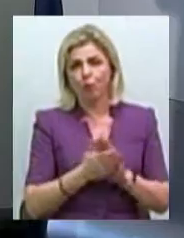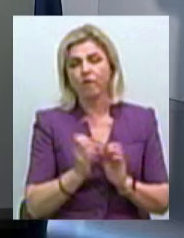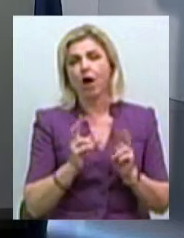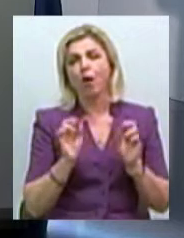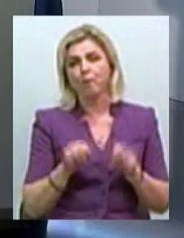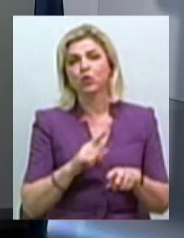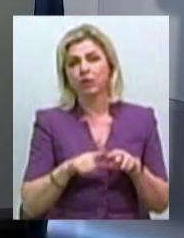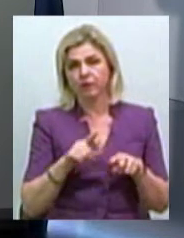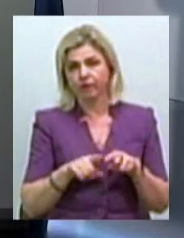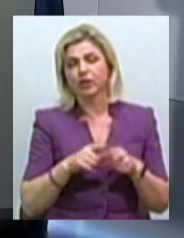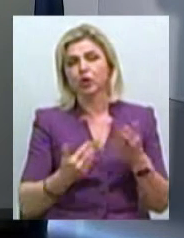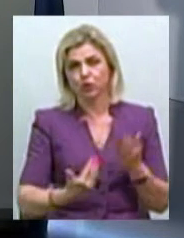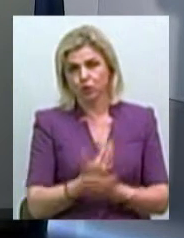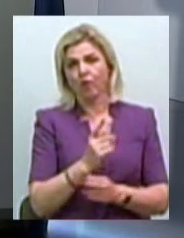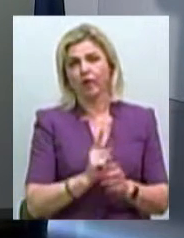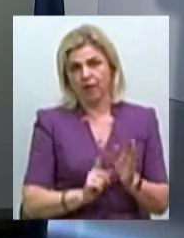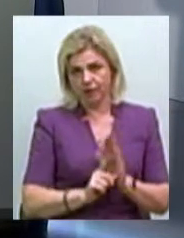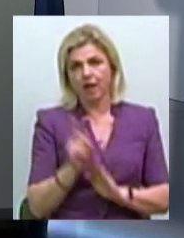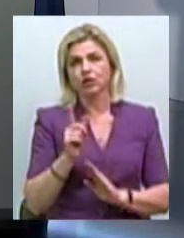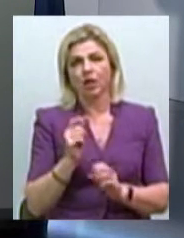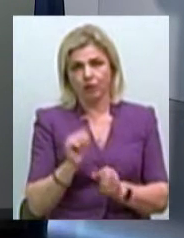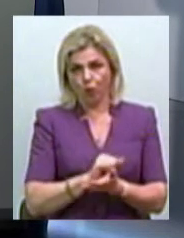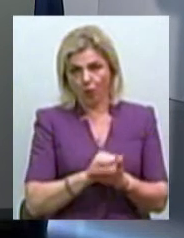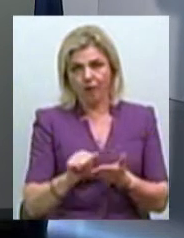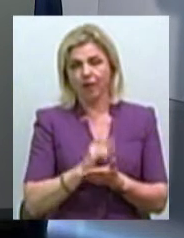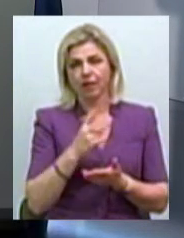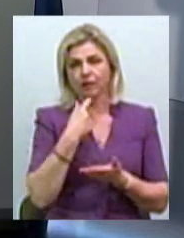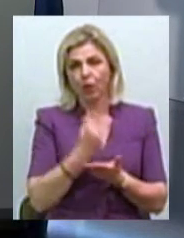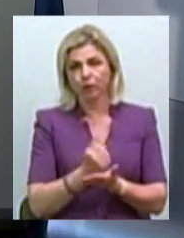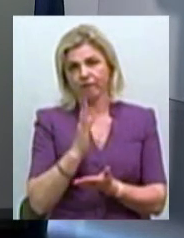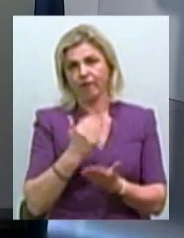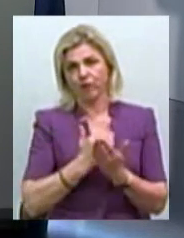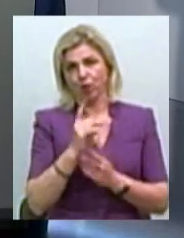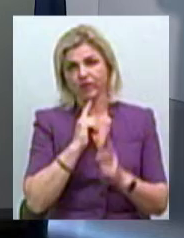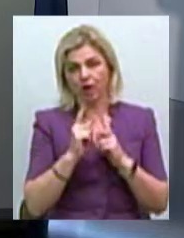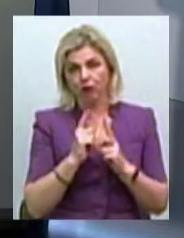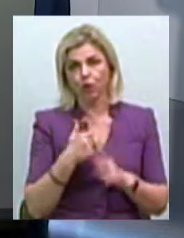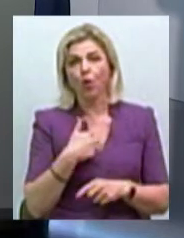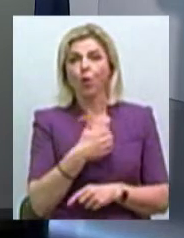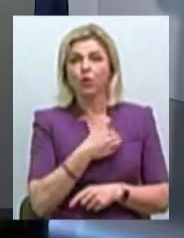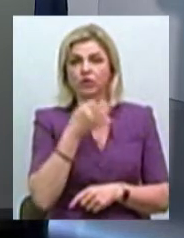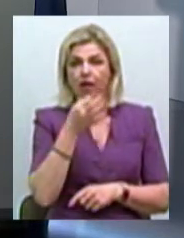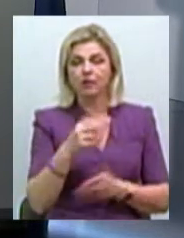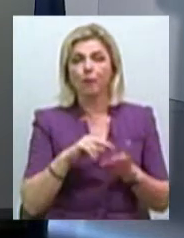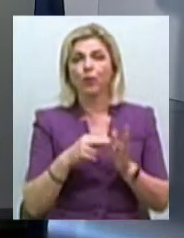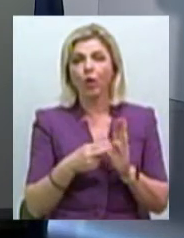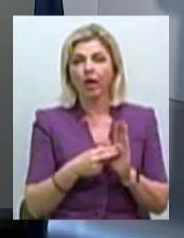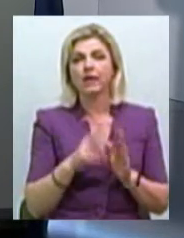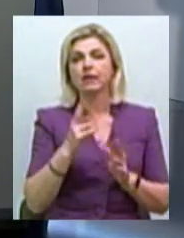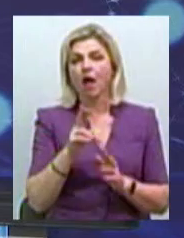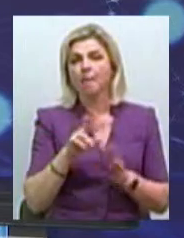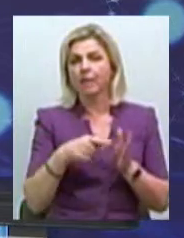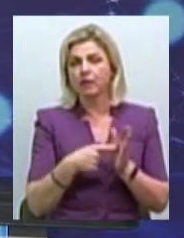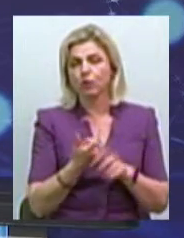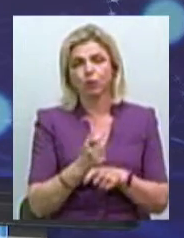знову запустити ці документи на погодження Верховну Раду. Я хочу сказати, що проєкт цей для міста